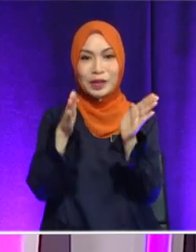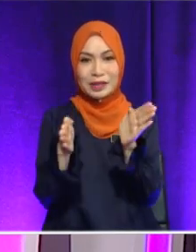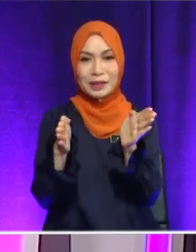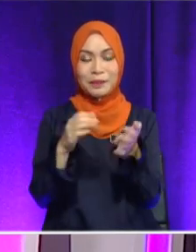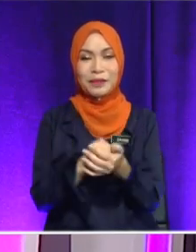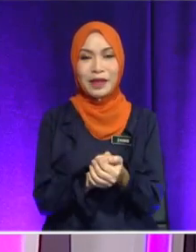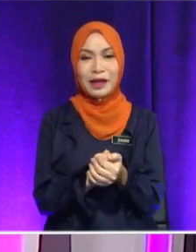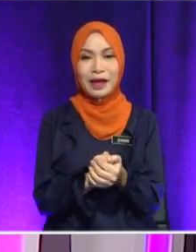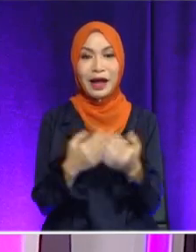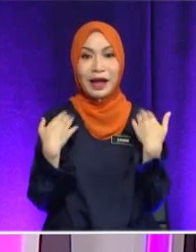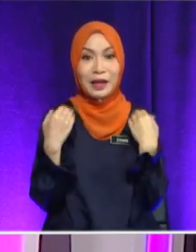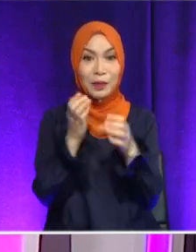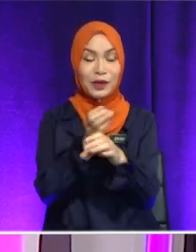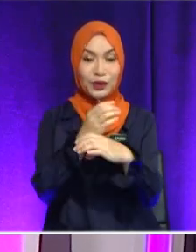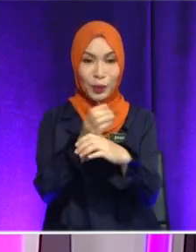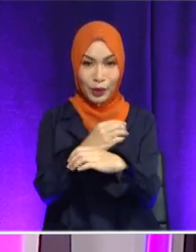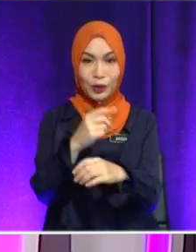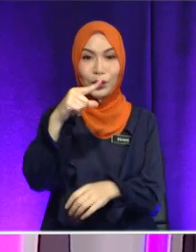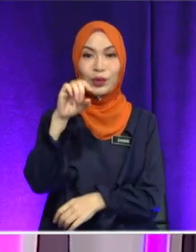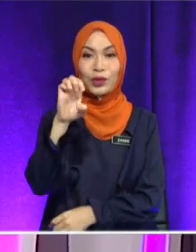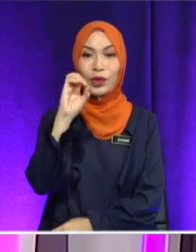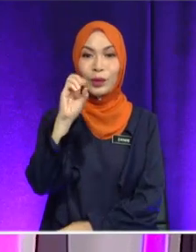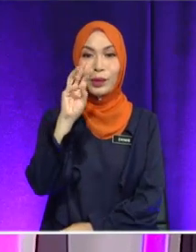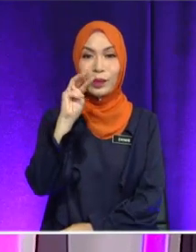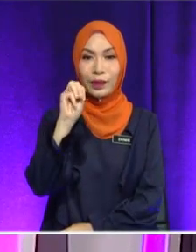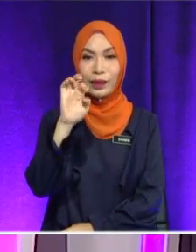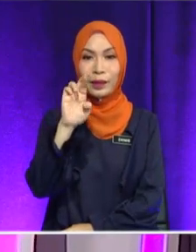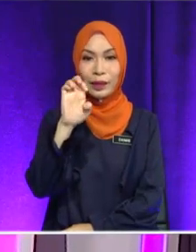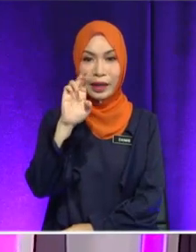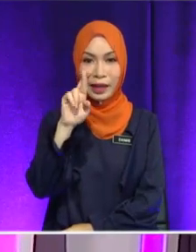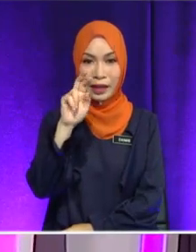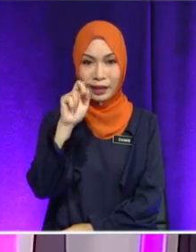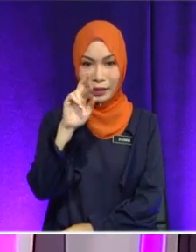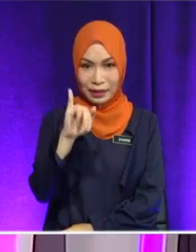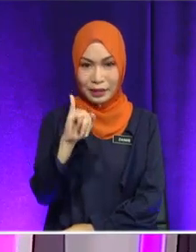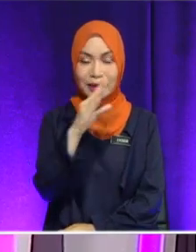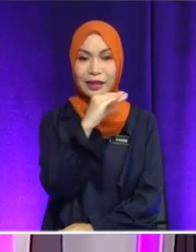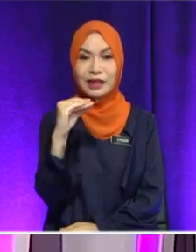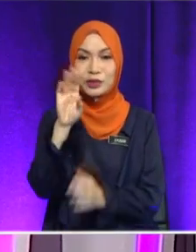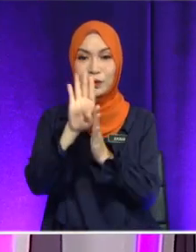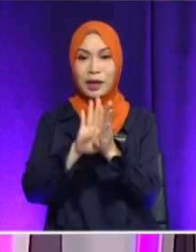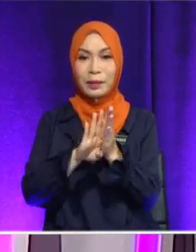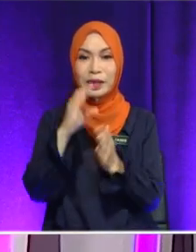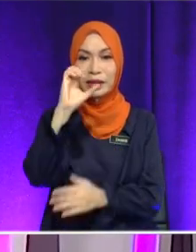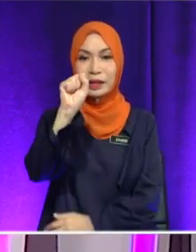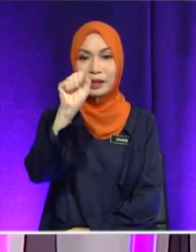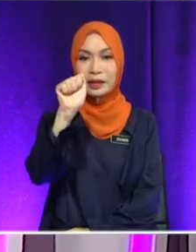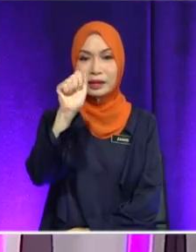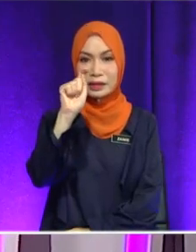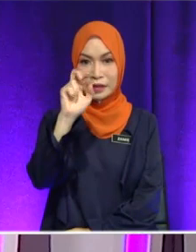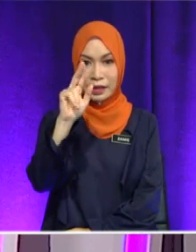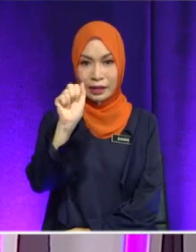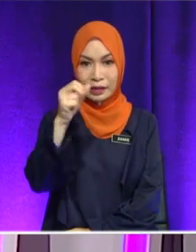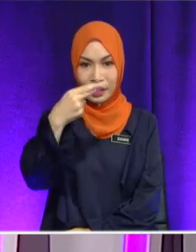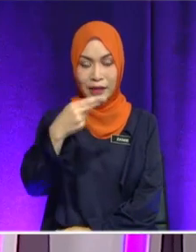dan juga bentuk-bentuk yang lebih besar time oke pada hari ini kita akan buat salah satu catatan